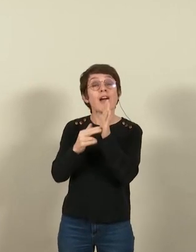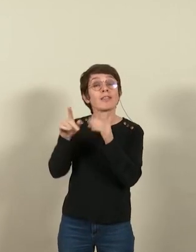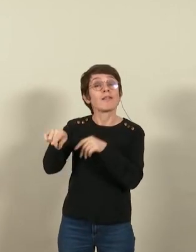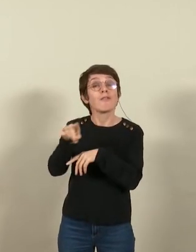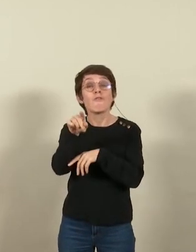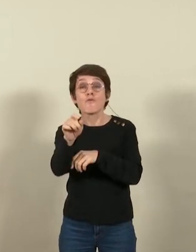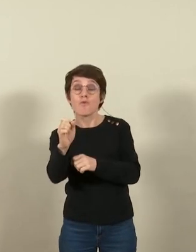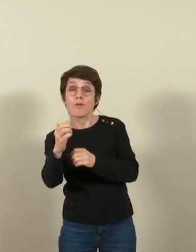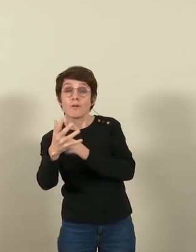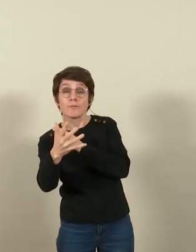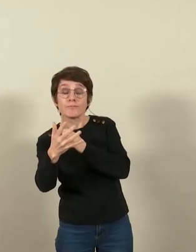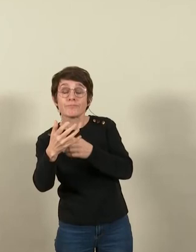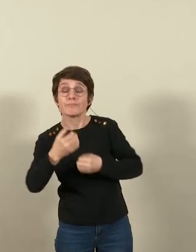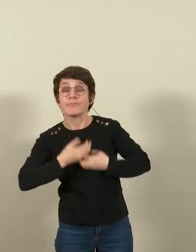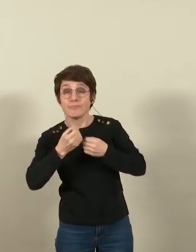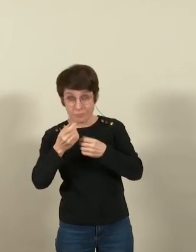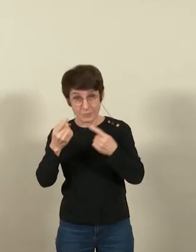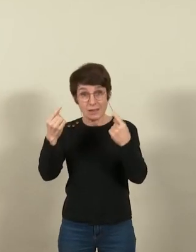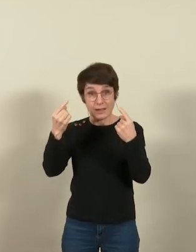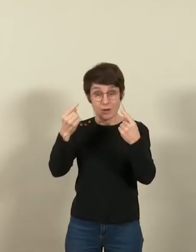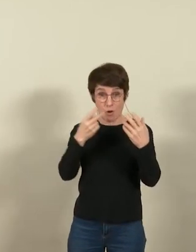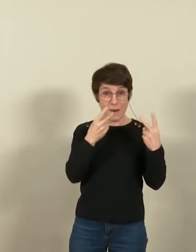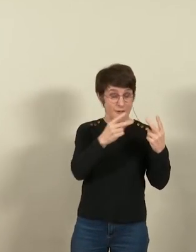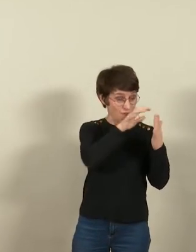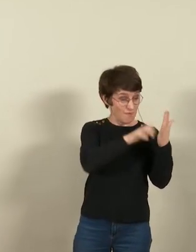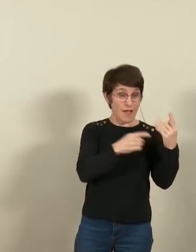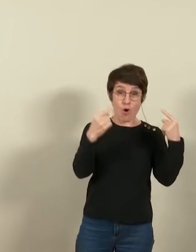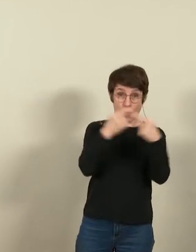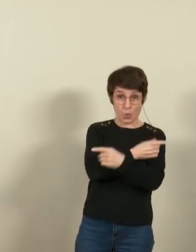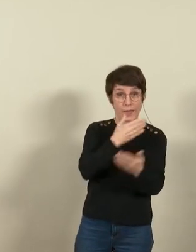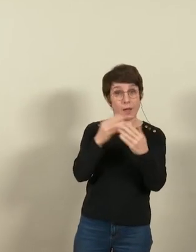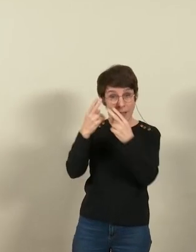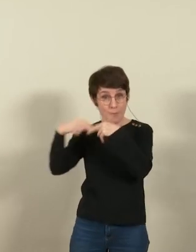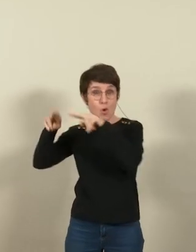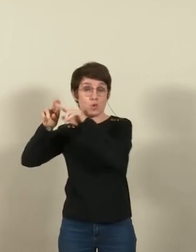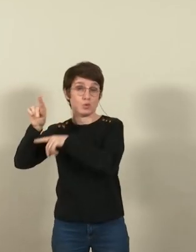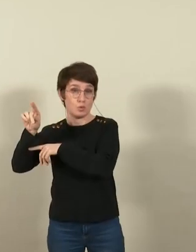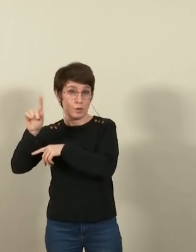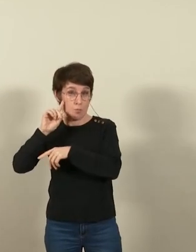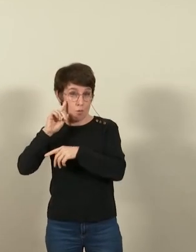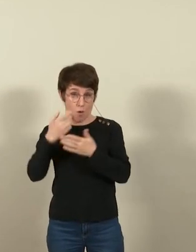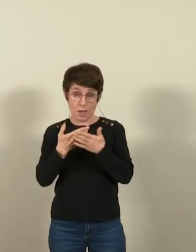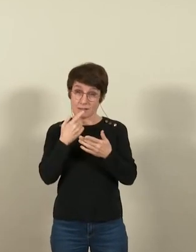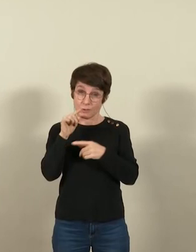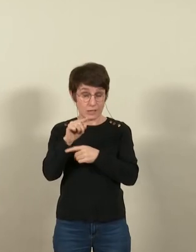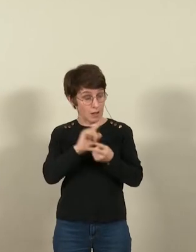donc au contraire de ce que l'ONU porte et notamment pour le coup devient à la limite de la la